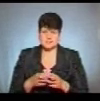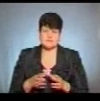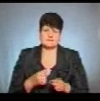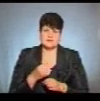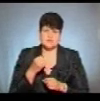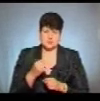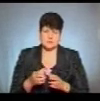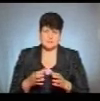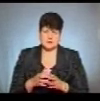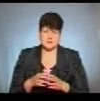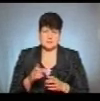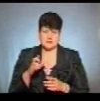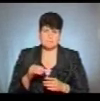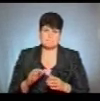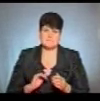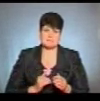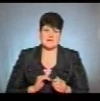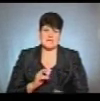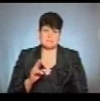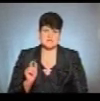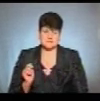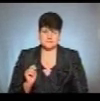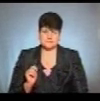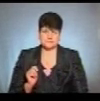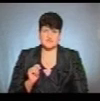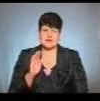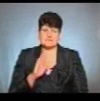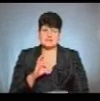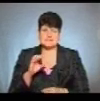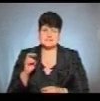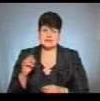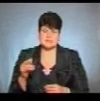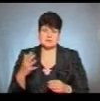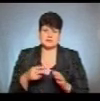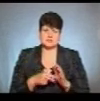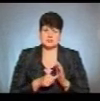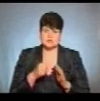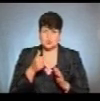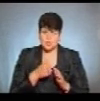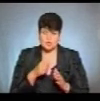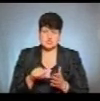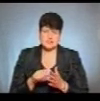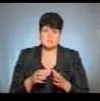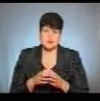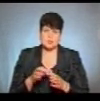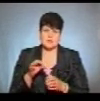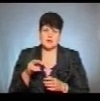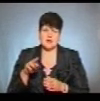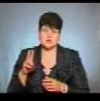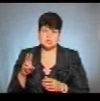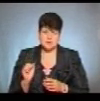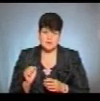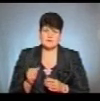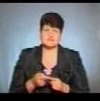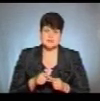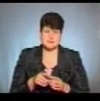об'єднання «Батьківщина», підприємець. Василь Сенек, 56 років, член політичної партії «Радикальна партія» Олега Ляшка, балотується від